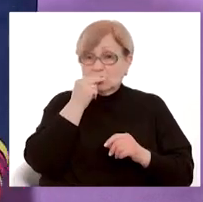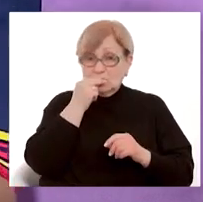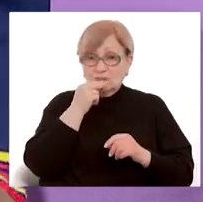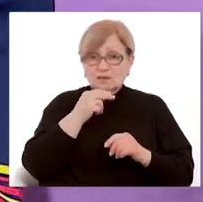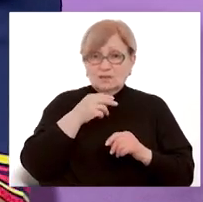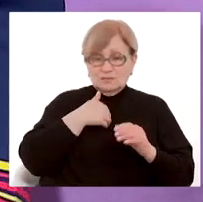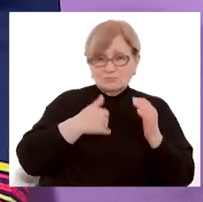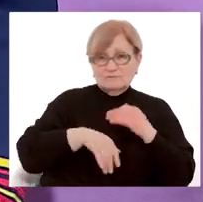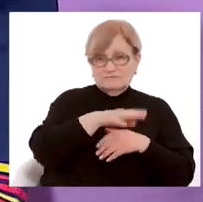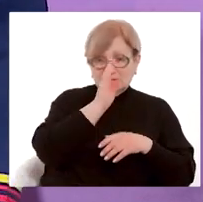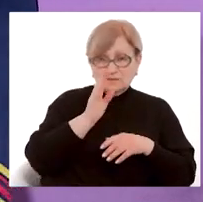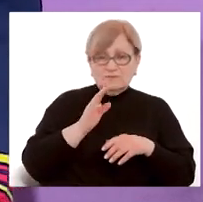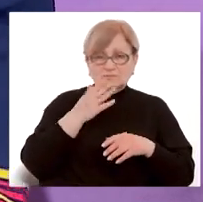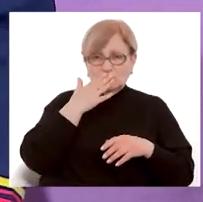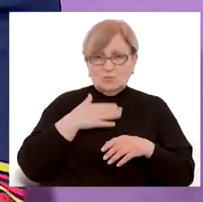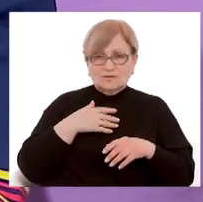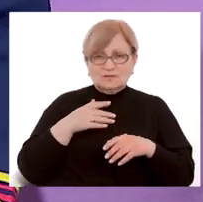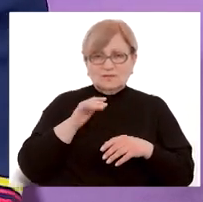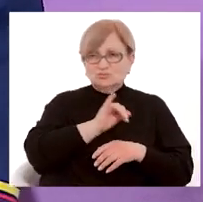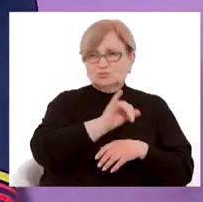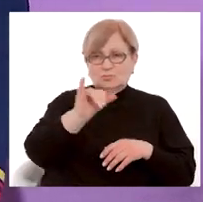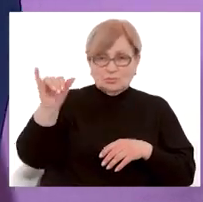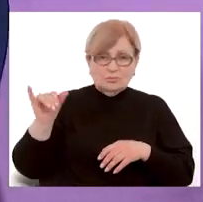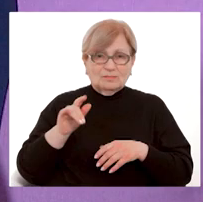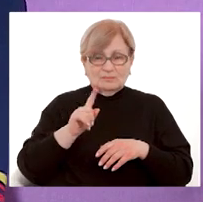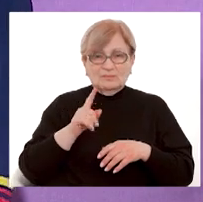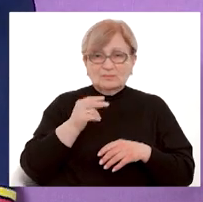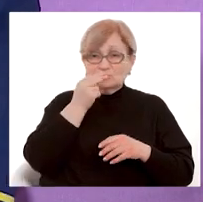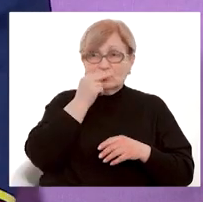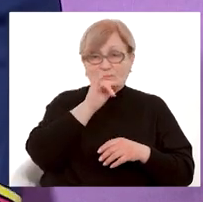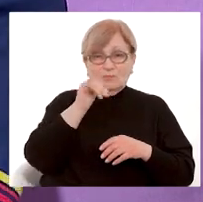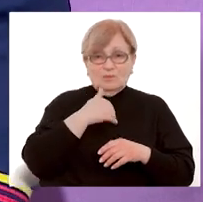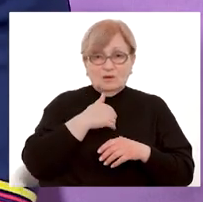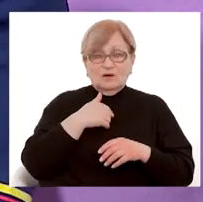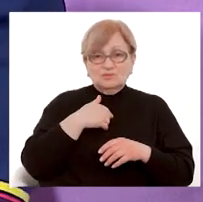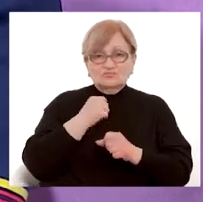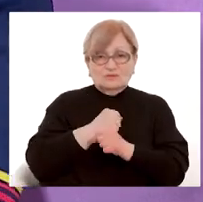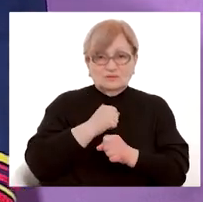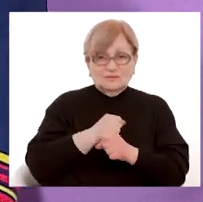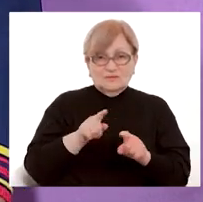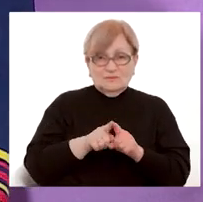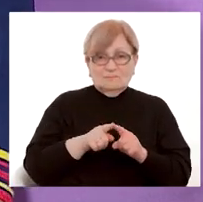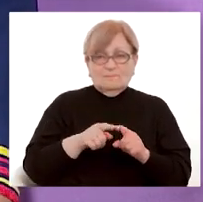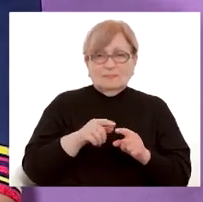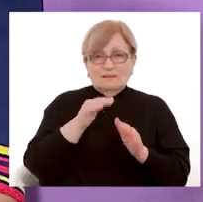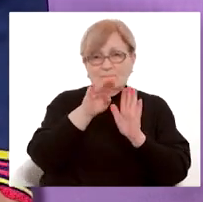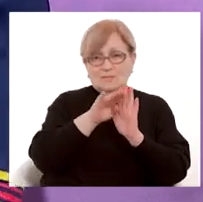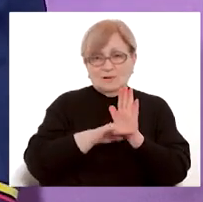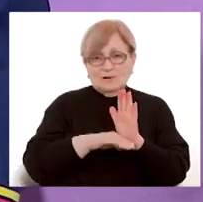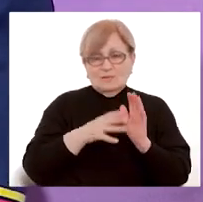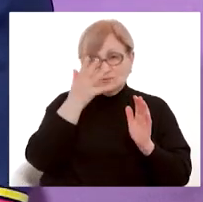მაგალითად სადღაც მივდივართ, ხომ, უყვართ ბავშვებს სხვაგან, სხვა ადგილას მირთმევა, შეგვიძლია ჩვენს გავაკეთოთ ესეთი მენიუ, რომელიც